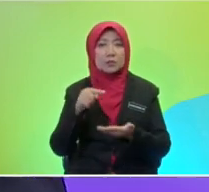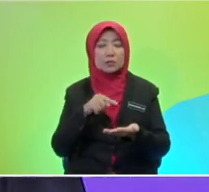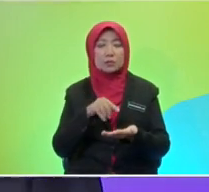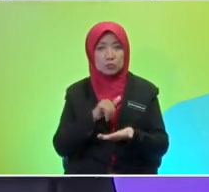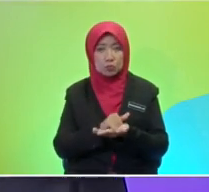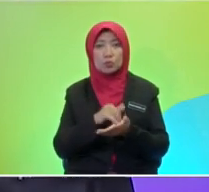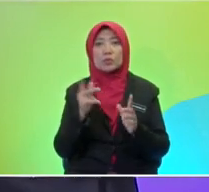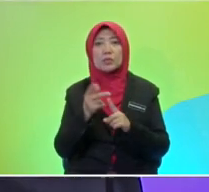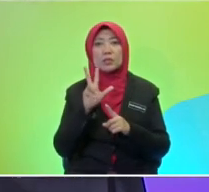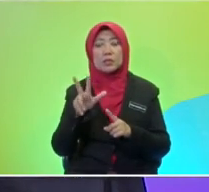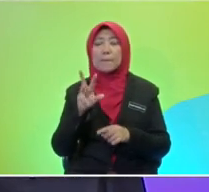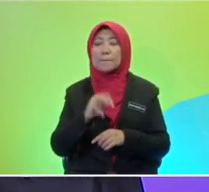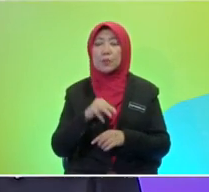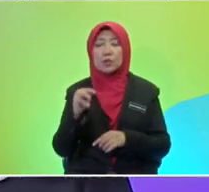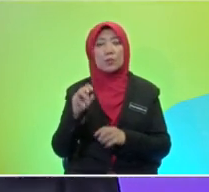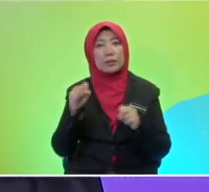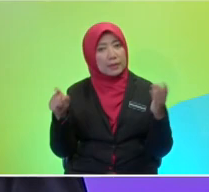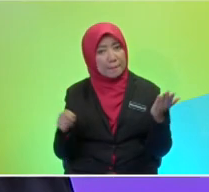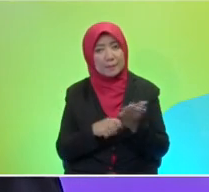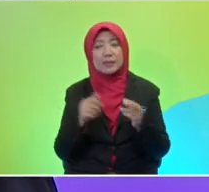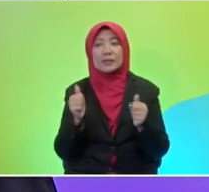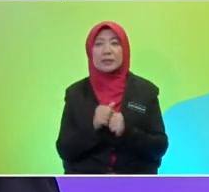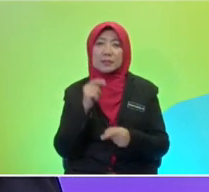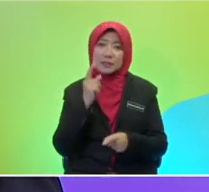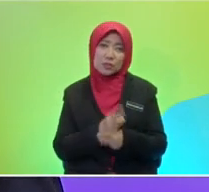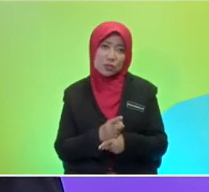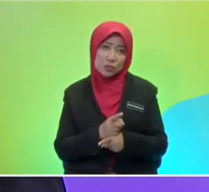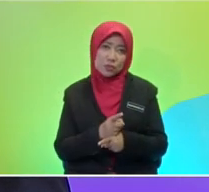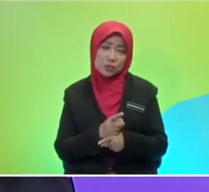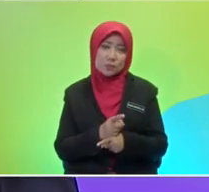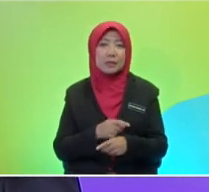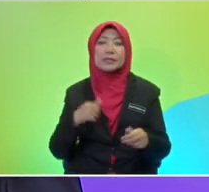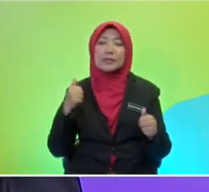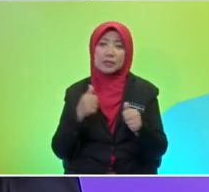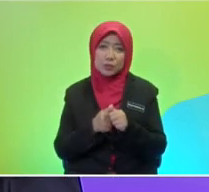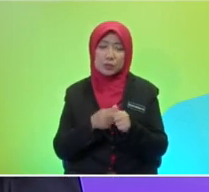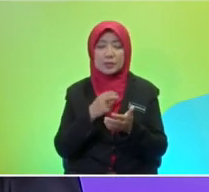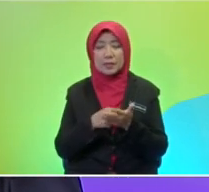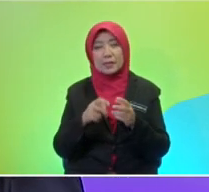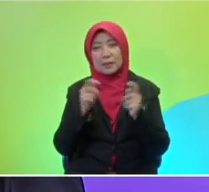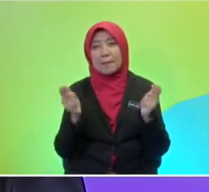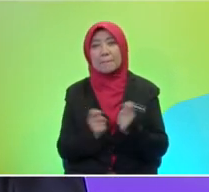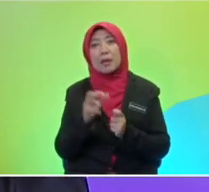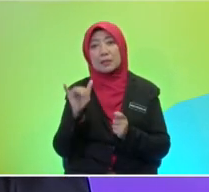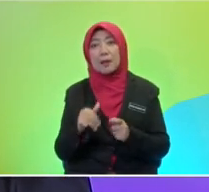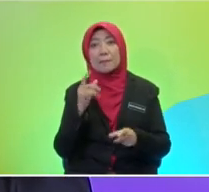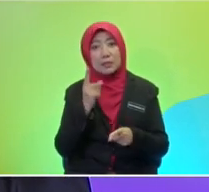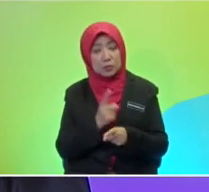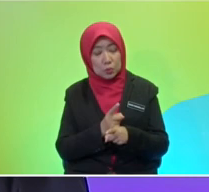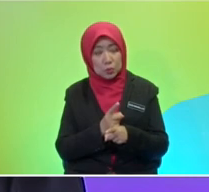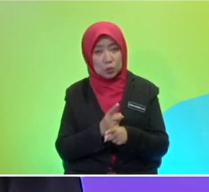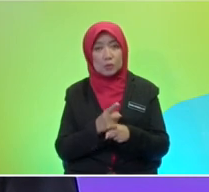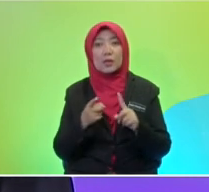murid dapat menambah dengan betul oke Ada ikut ikut nilai tempat yang betul daripada massa